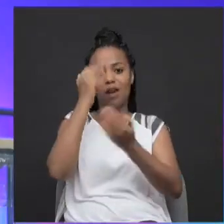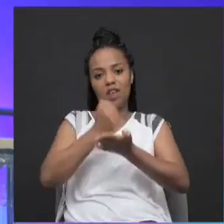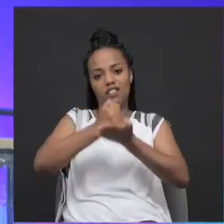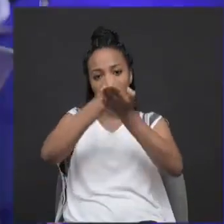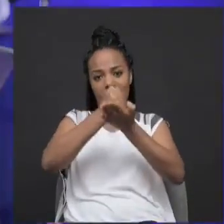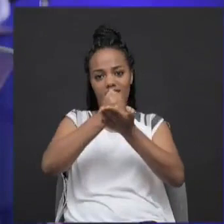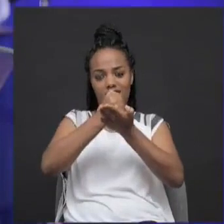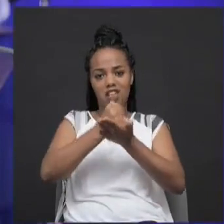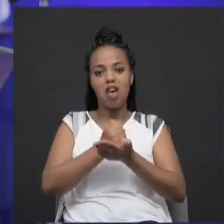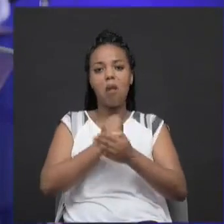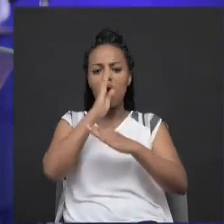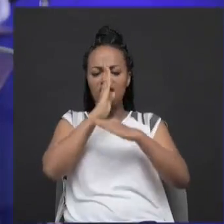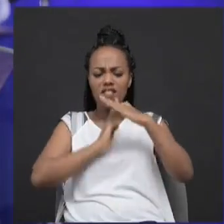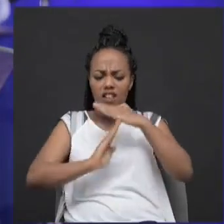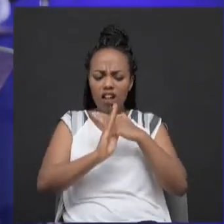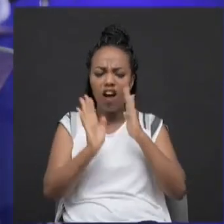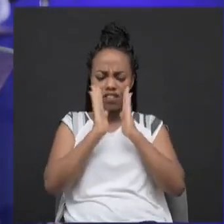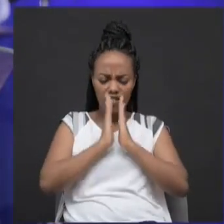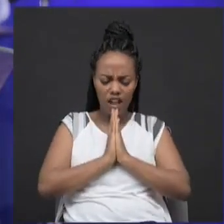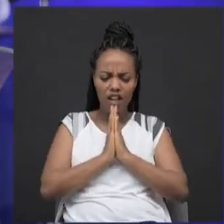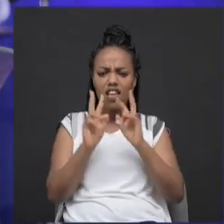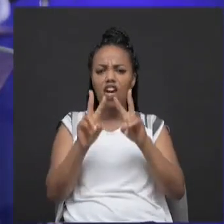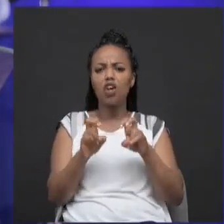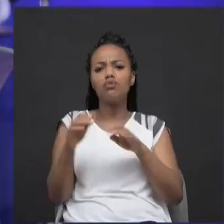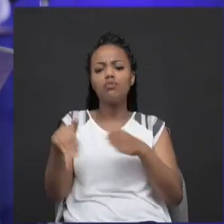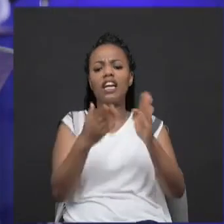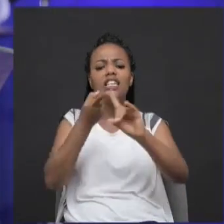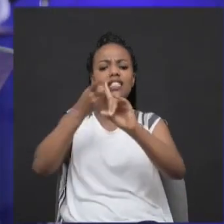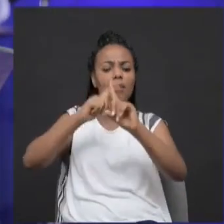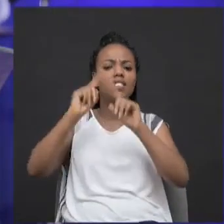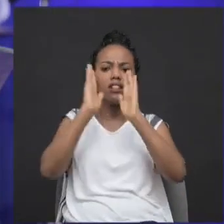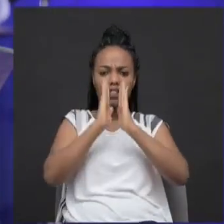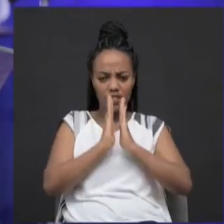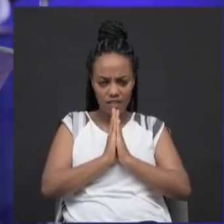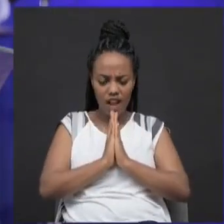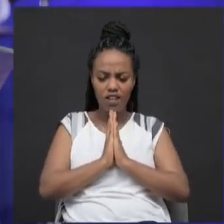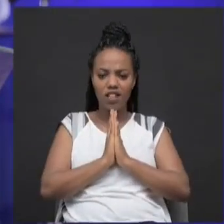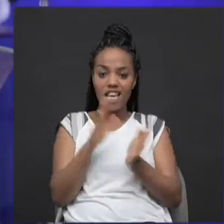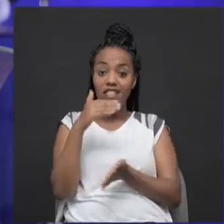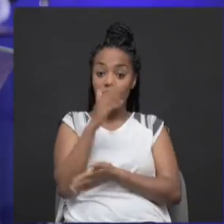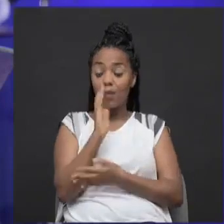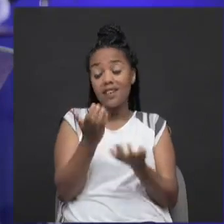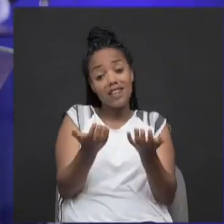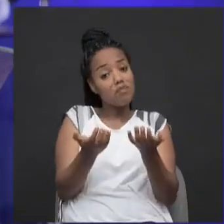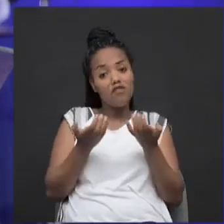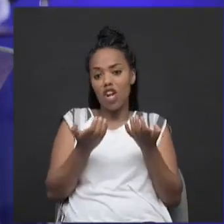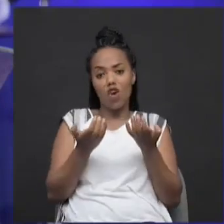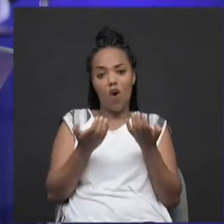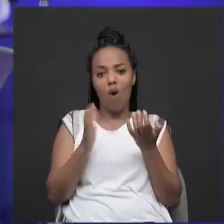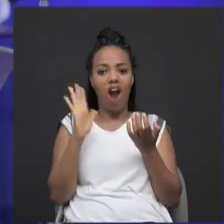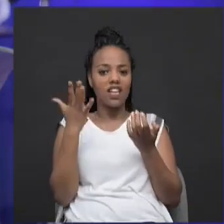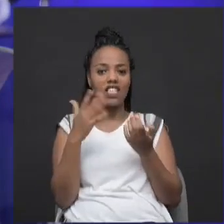ይርዳን በትህትና እንድንጸልይ ከክፉ መንገድ ተመልሰን እንድንጸልይ እግዚአብሔር እንደሚፈልገው አይነት